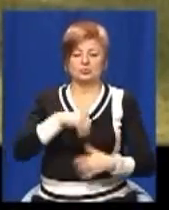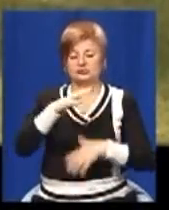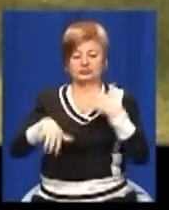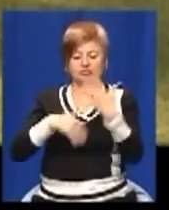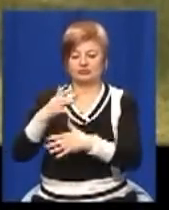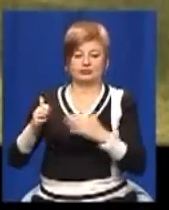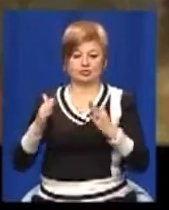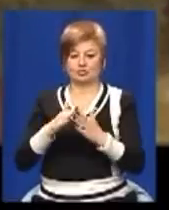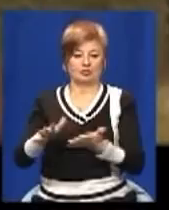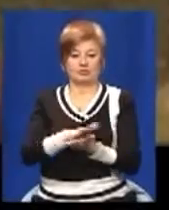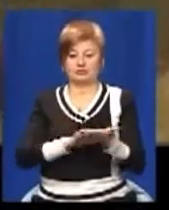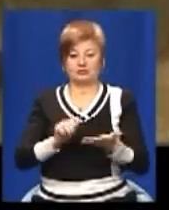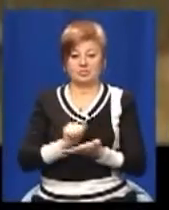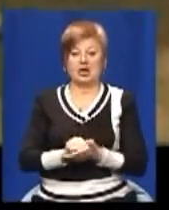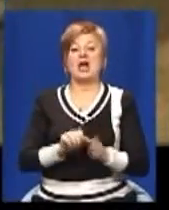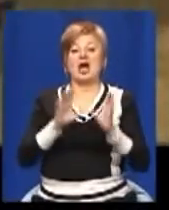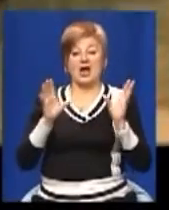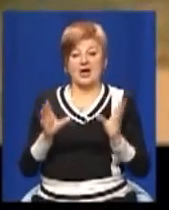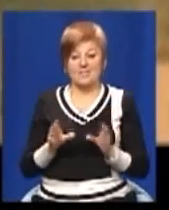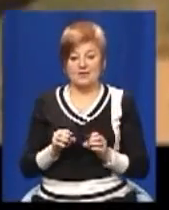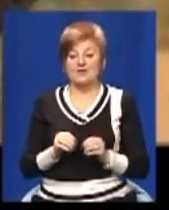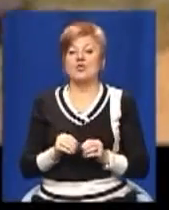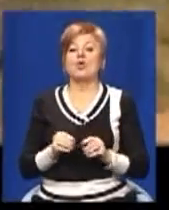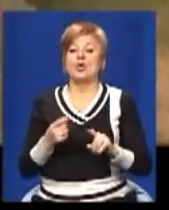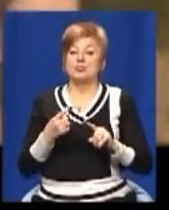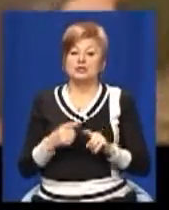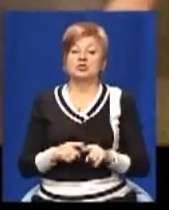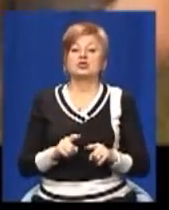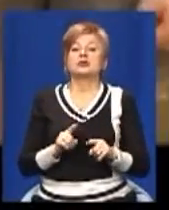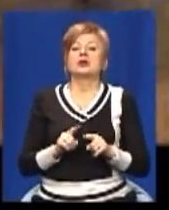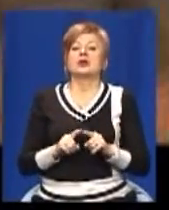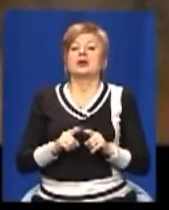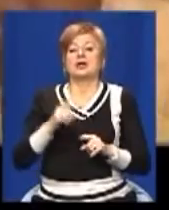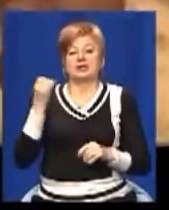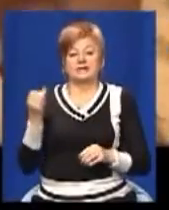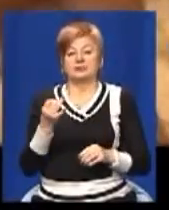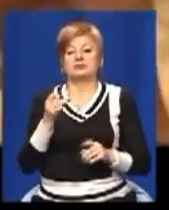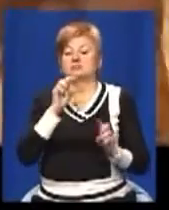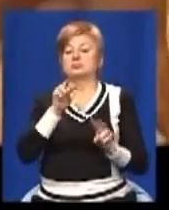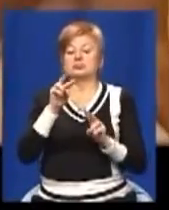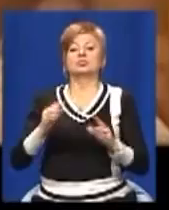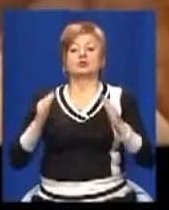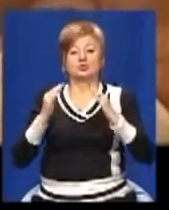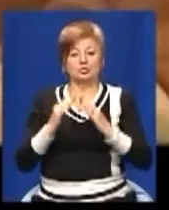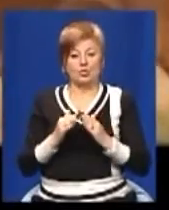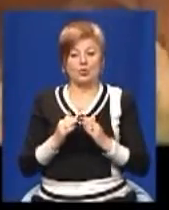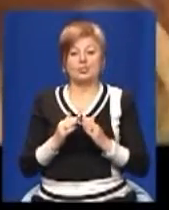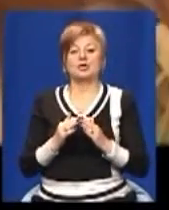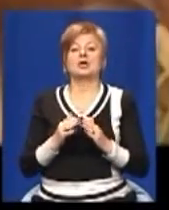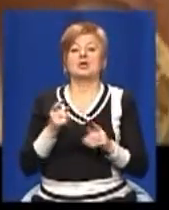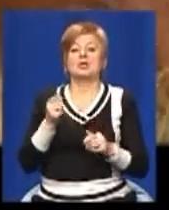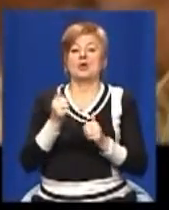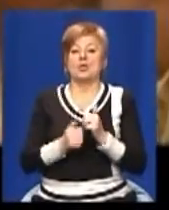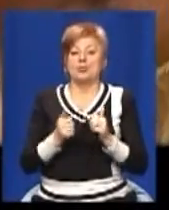повний безлад в квартирі. А взагалі родезійського риджбека краще містити в приватному будинку. Гавкають не часто, зазвичай,